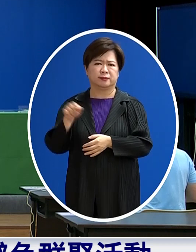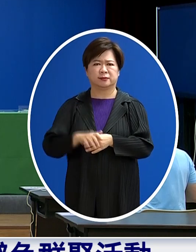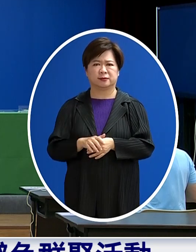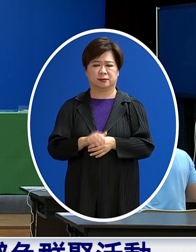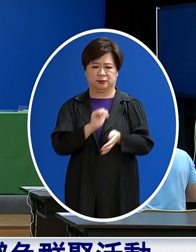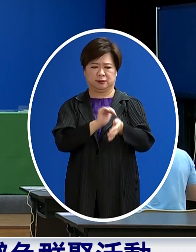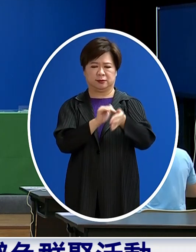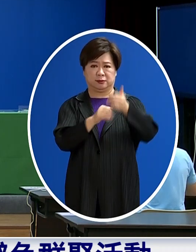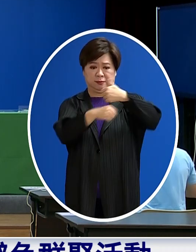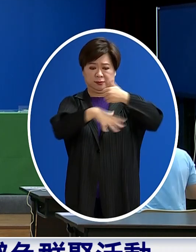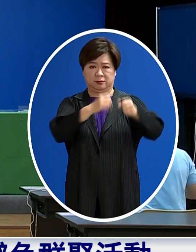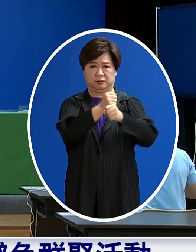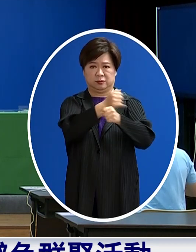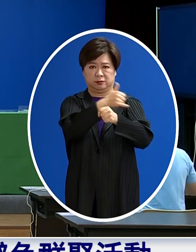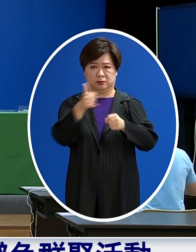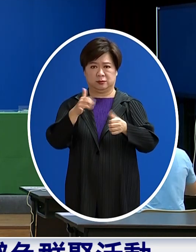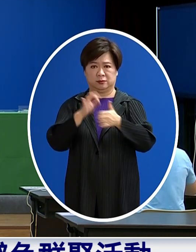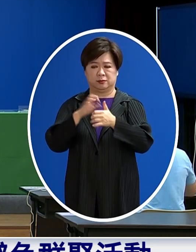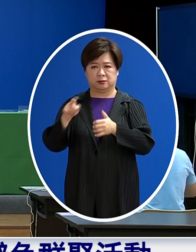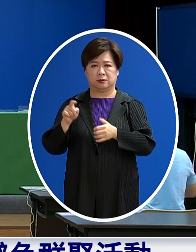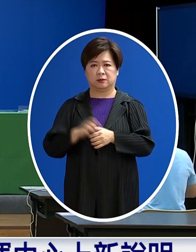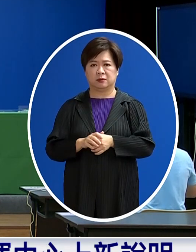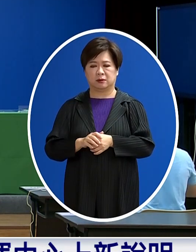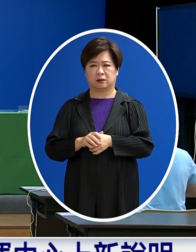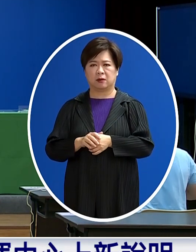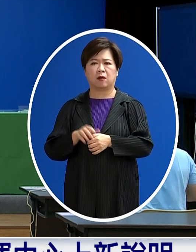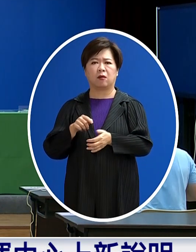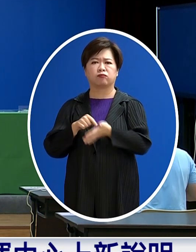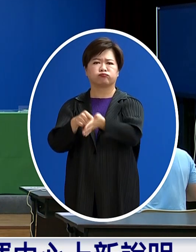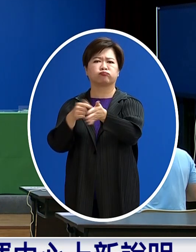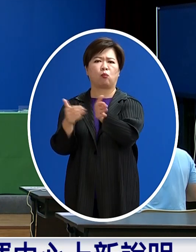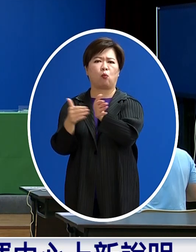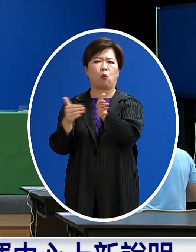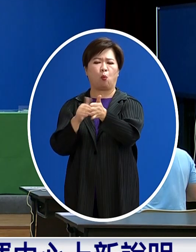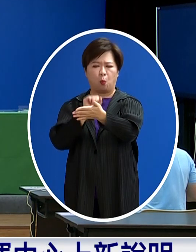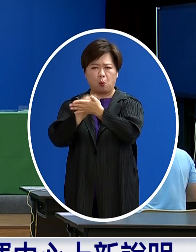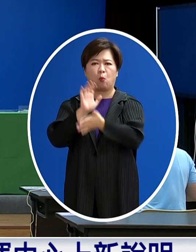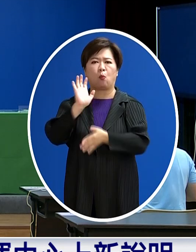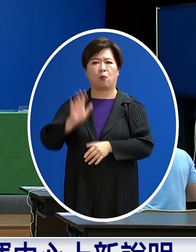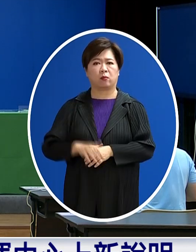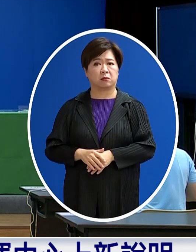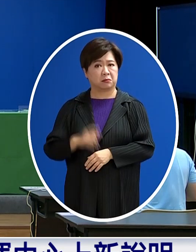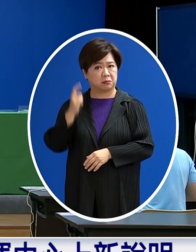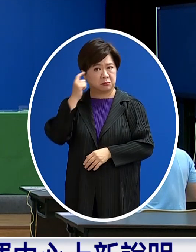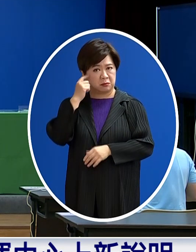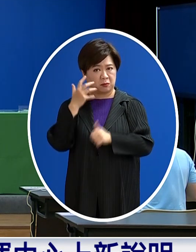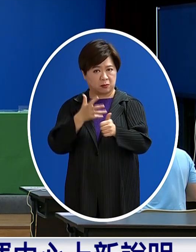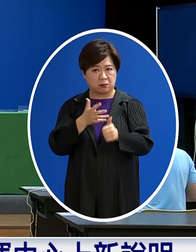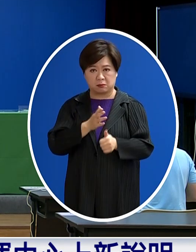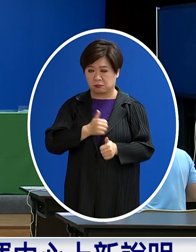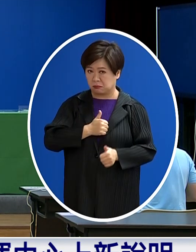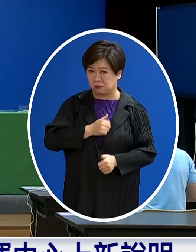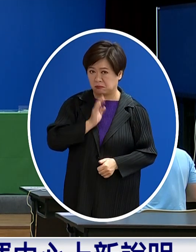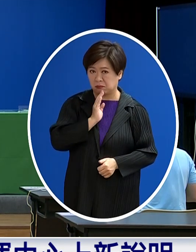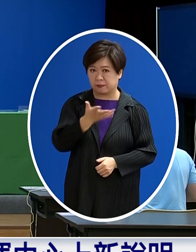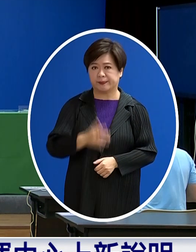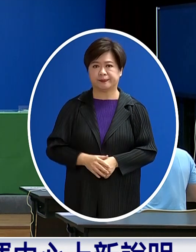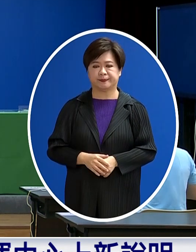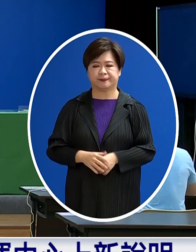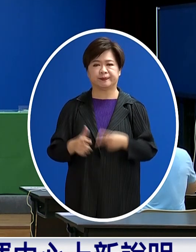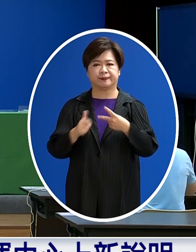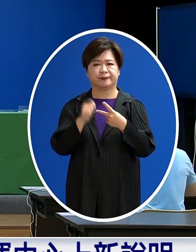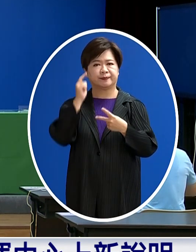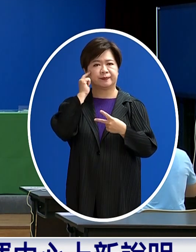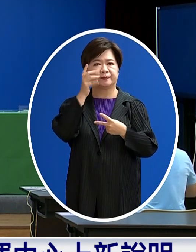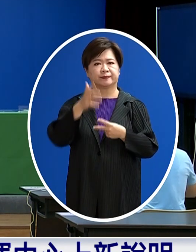心全国性的预防接种系统，也请示过，想跟指挥中心确认一下是不是有这回事。第二个问题想请教一